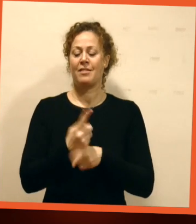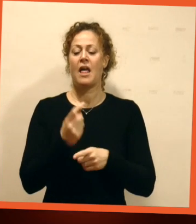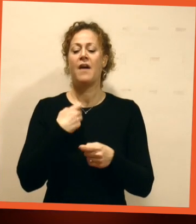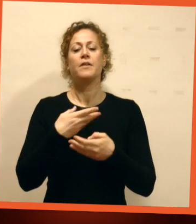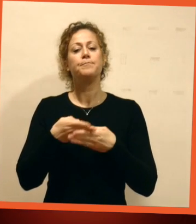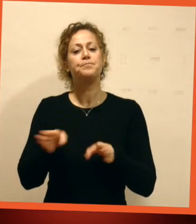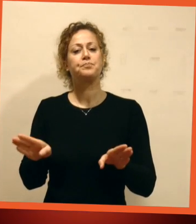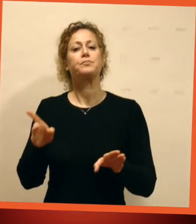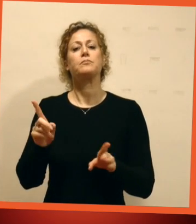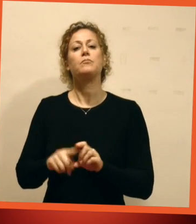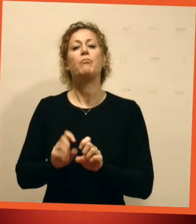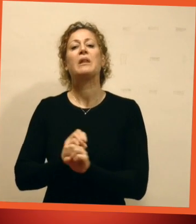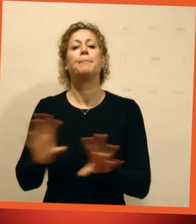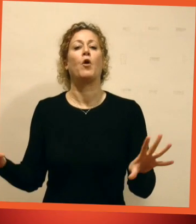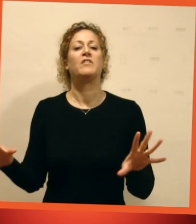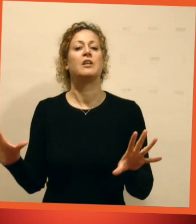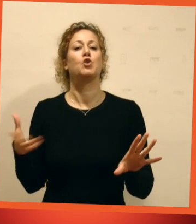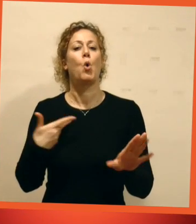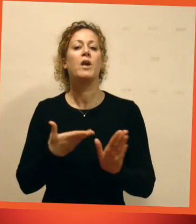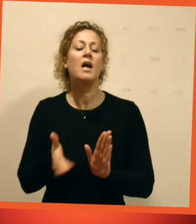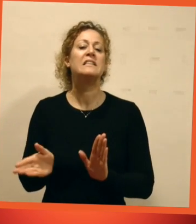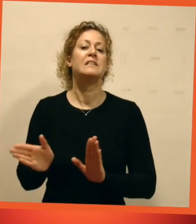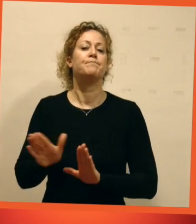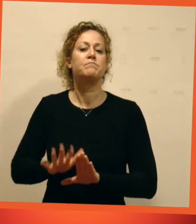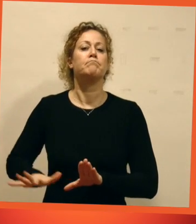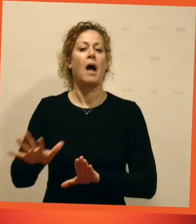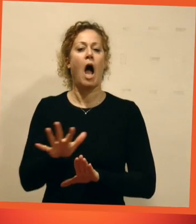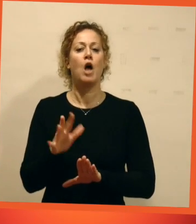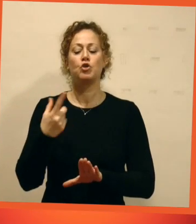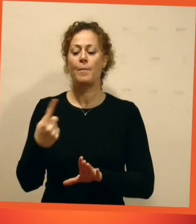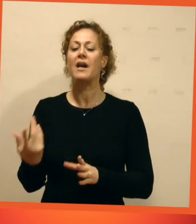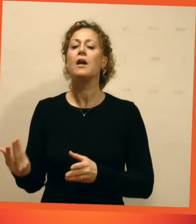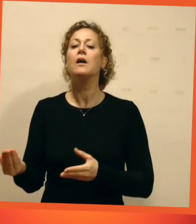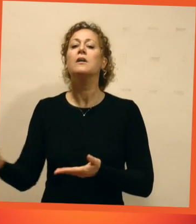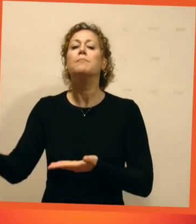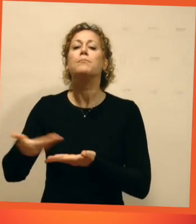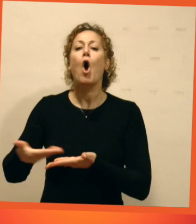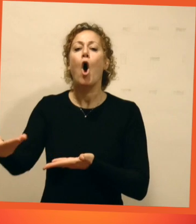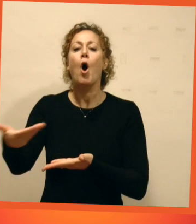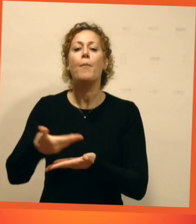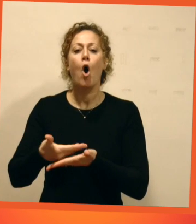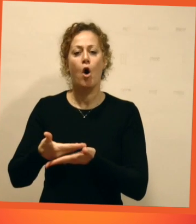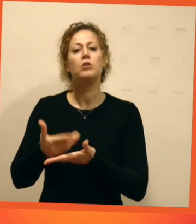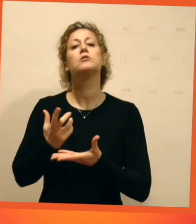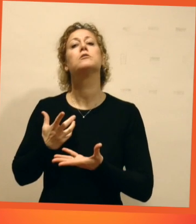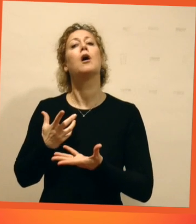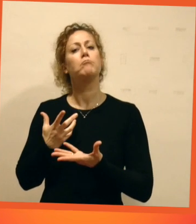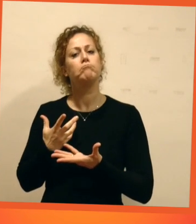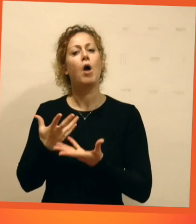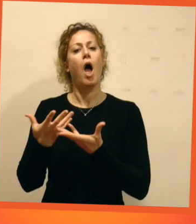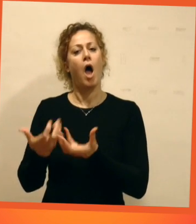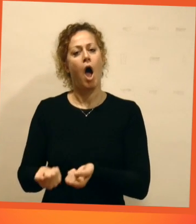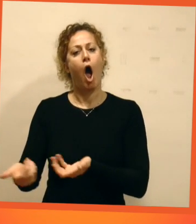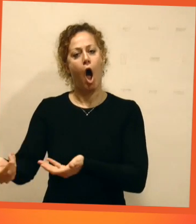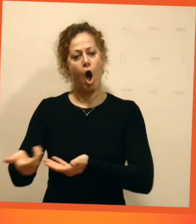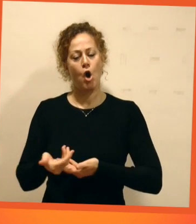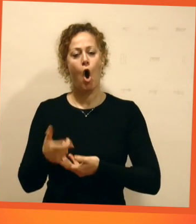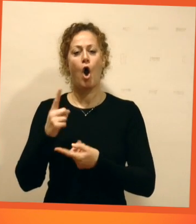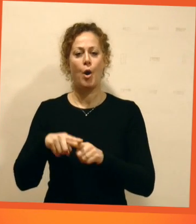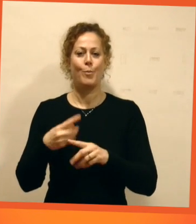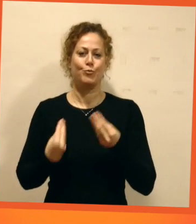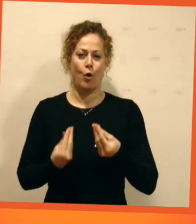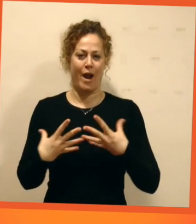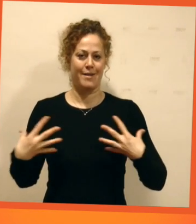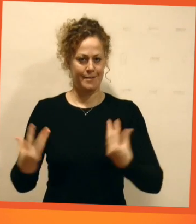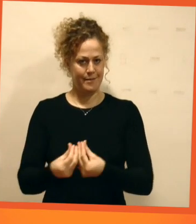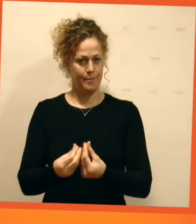spazio per l'improvvisazione, quindi accogliere le proposte del gruppo e giocare insieme. Che è una cosa fondamentale